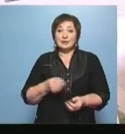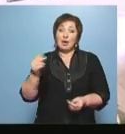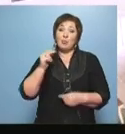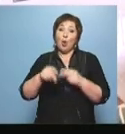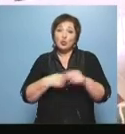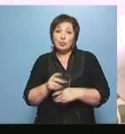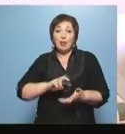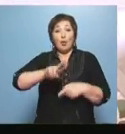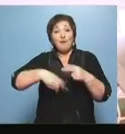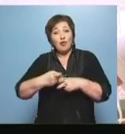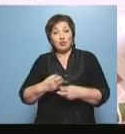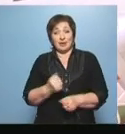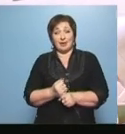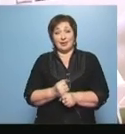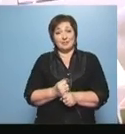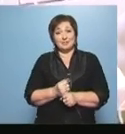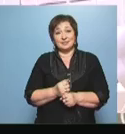Кувыроты делаем, перекатываемся.